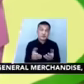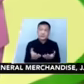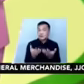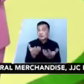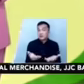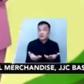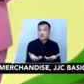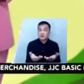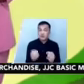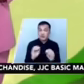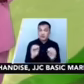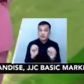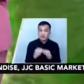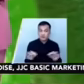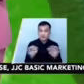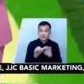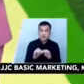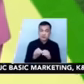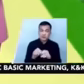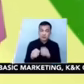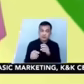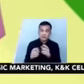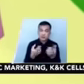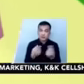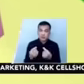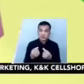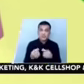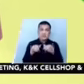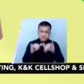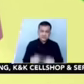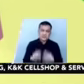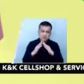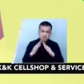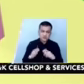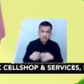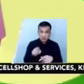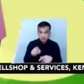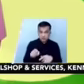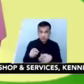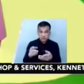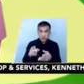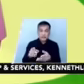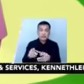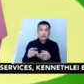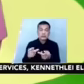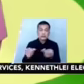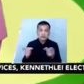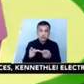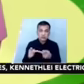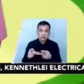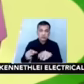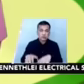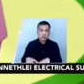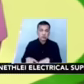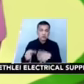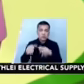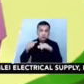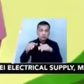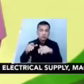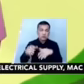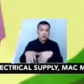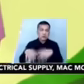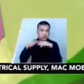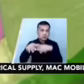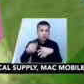namang importanteng lakad, manatili na lang po sa bahay. Pero kung flood-prone area po ang inyong lugar, huwag pong kalimutang maging alerto at makipag-ugnayan